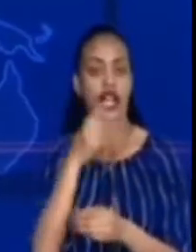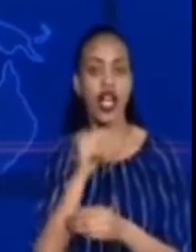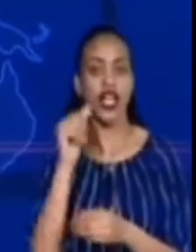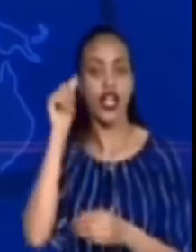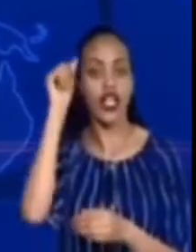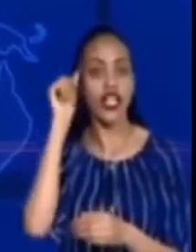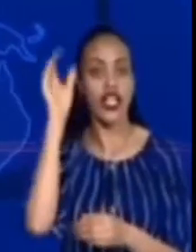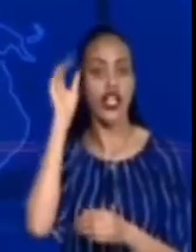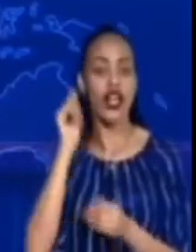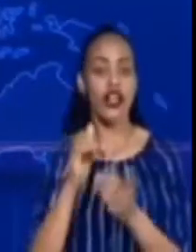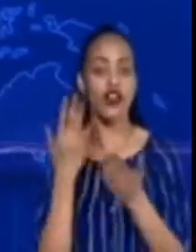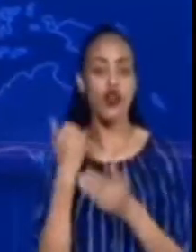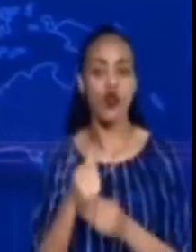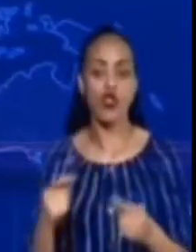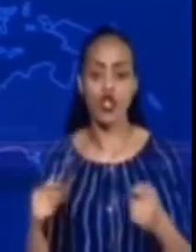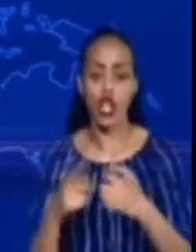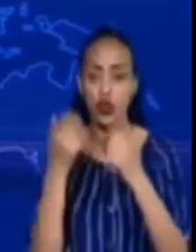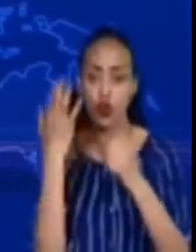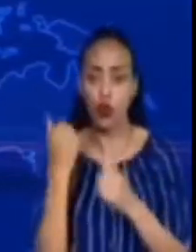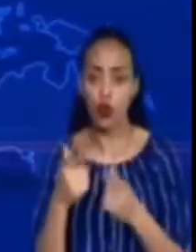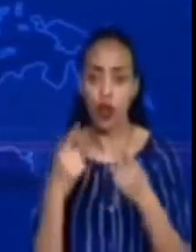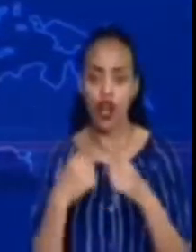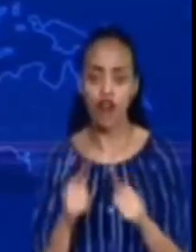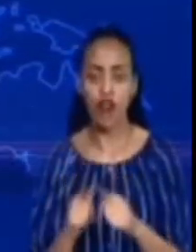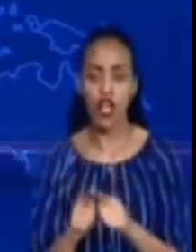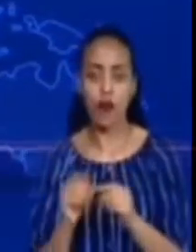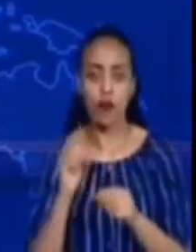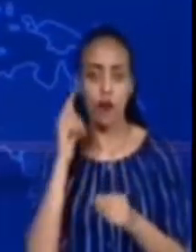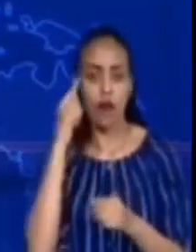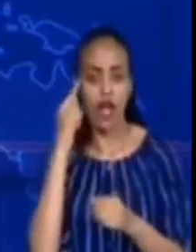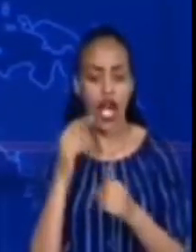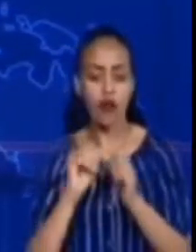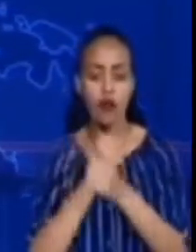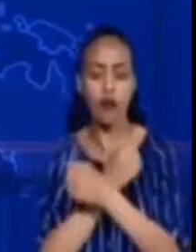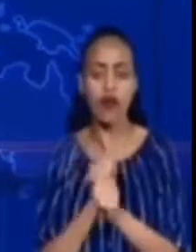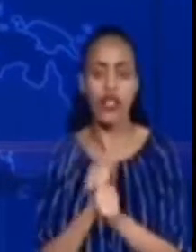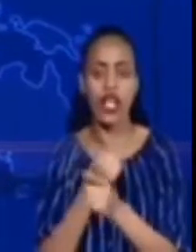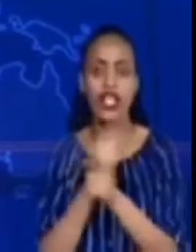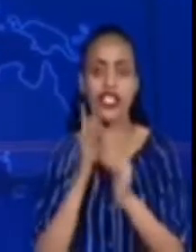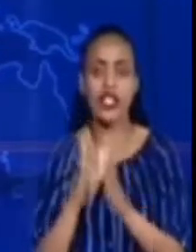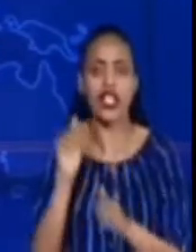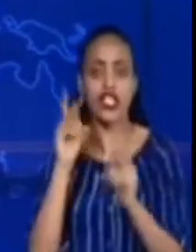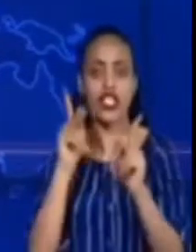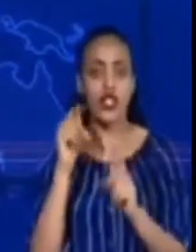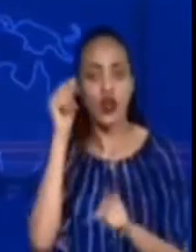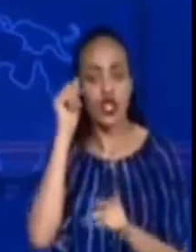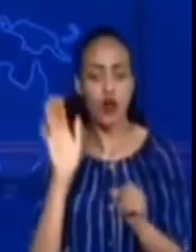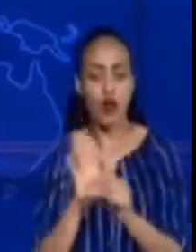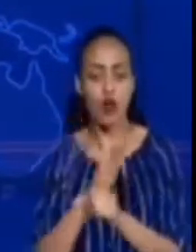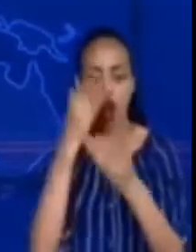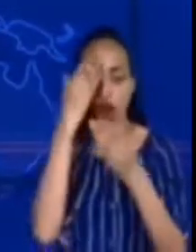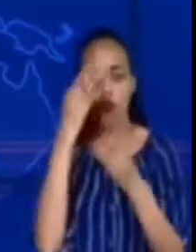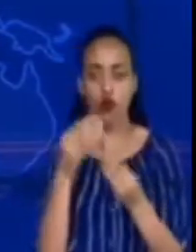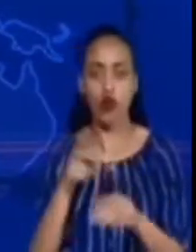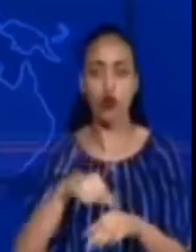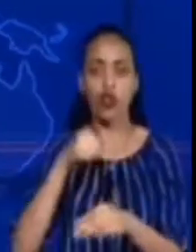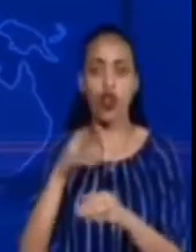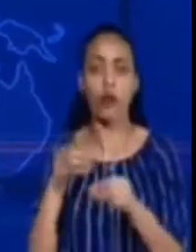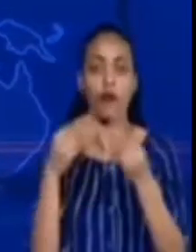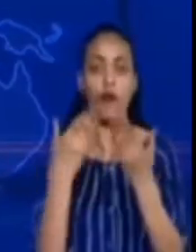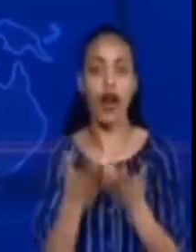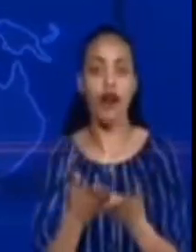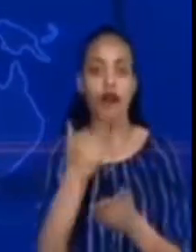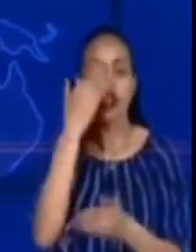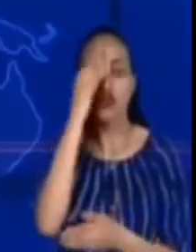ቢቀር እንኳን አዳም የግዕዝ ቋንቋ ነው ሲናገር የነበረው ተብሎ እንኳን የውሸት ትርክ በአገራችን